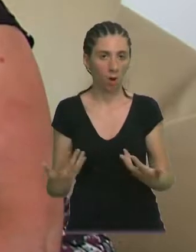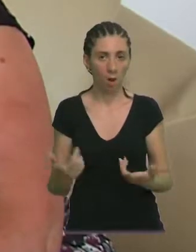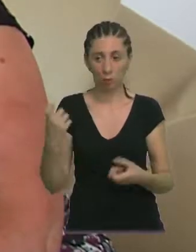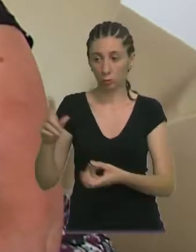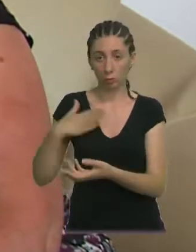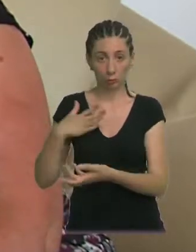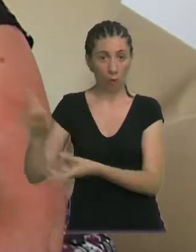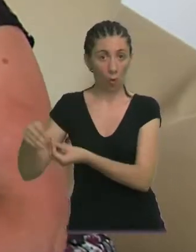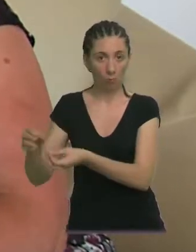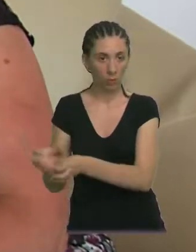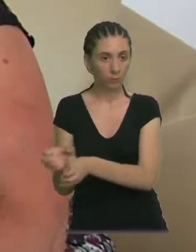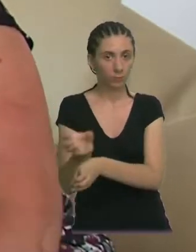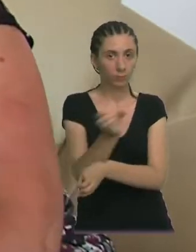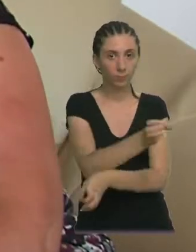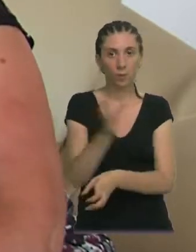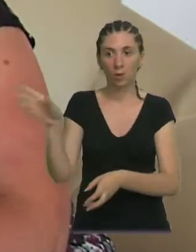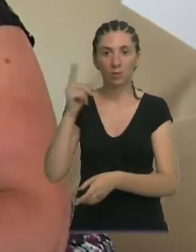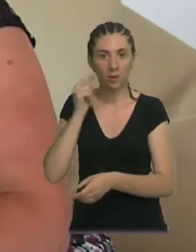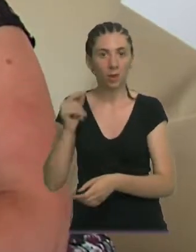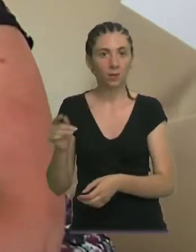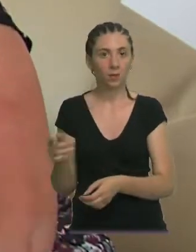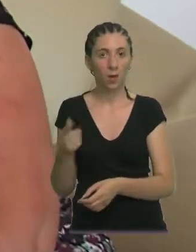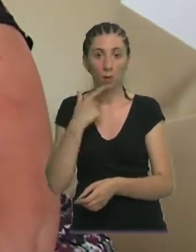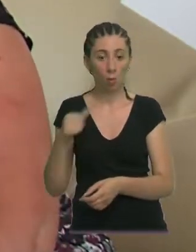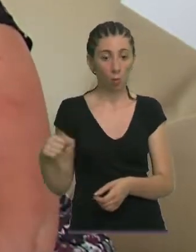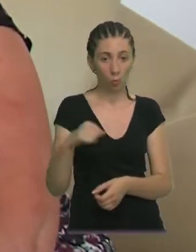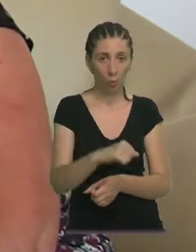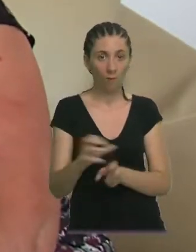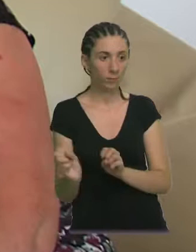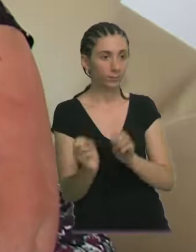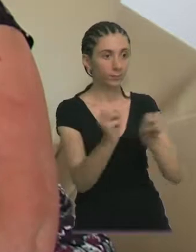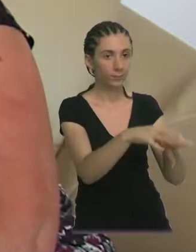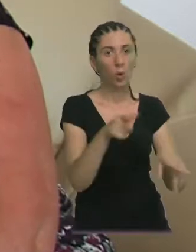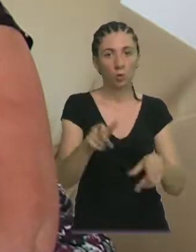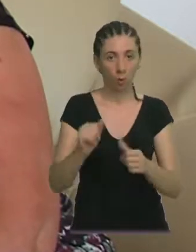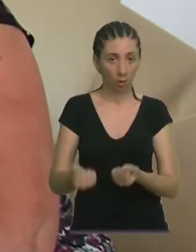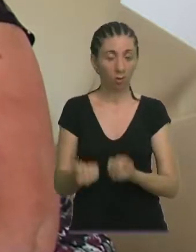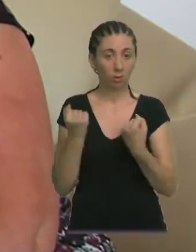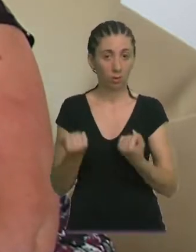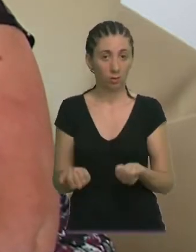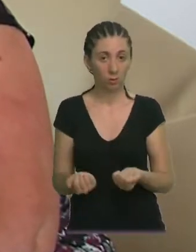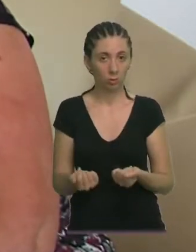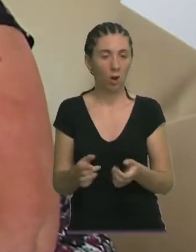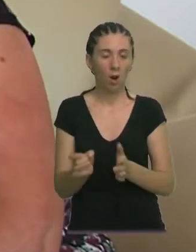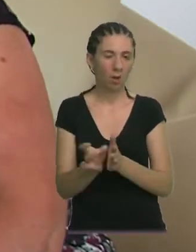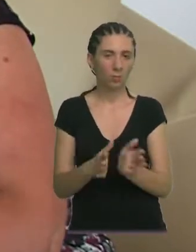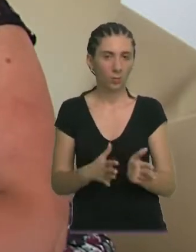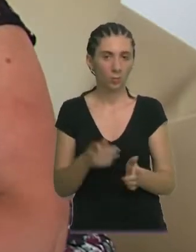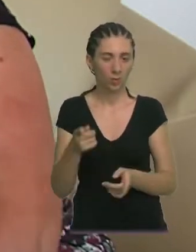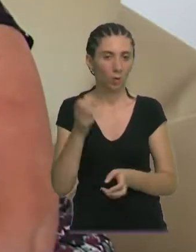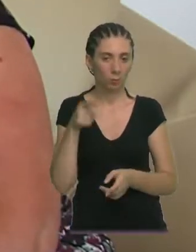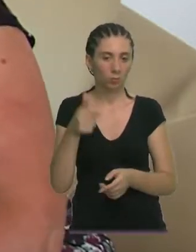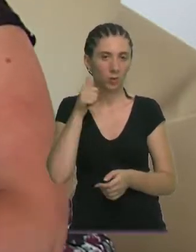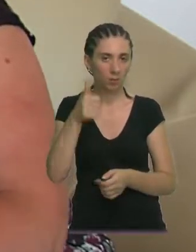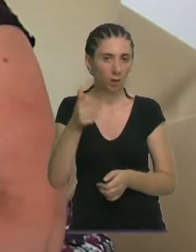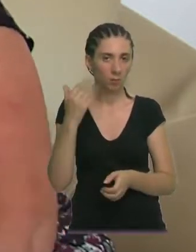lako iz obitelji se izdvojiti, otići od svog tate koji ih je doveo. To je sve teško, ali velim, brzo smo mi, to je taj